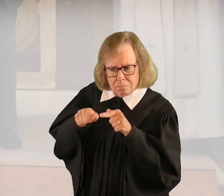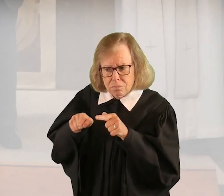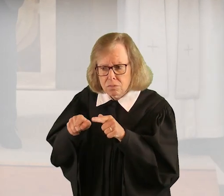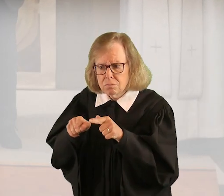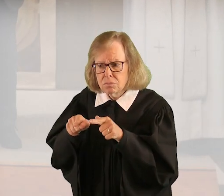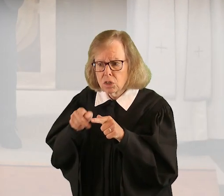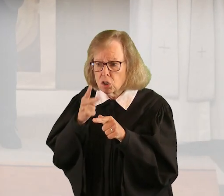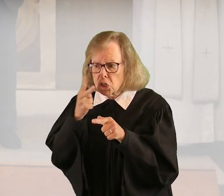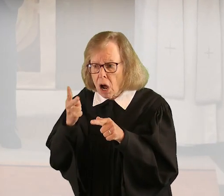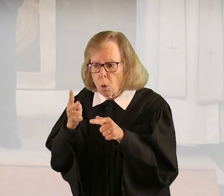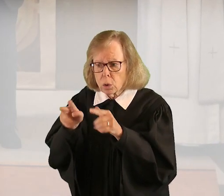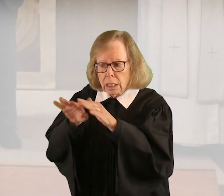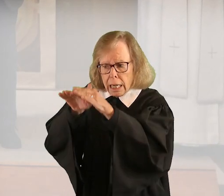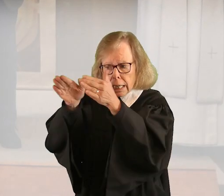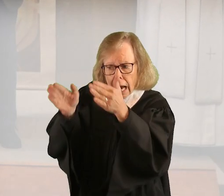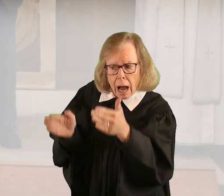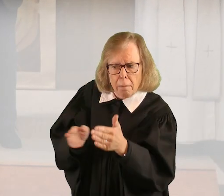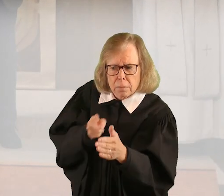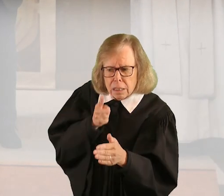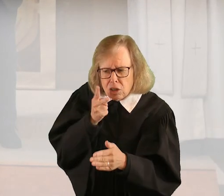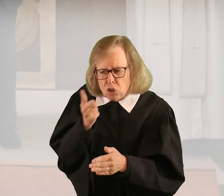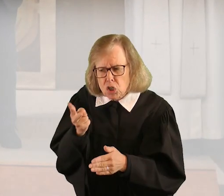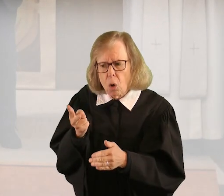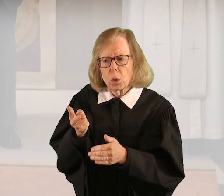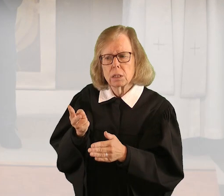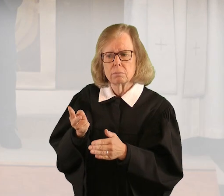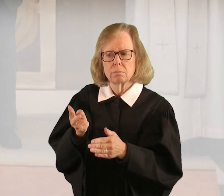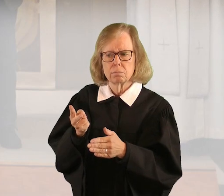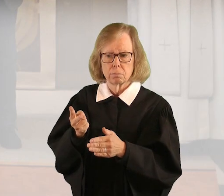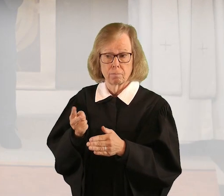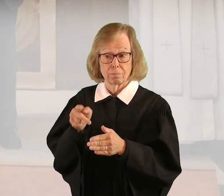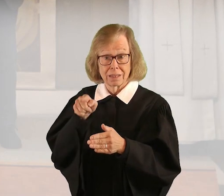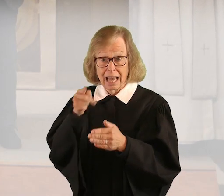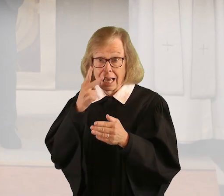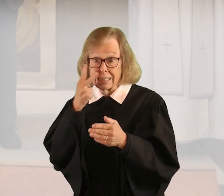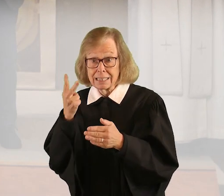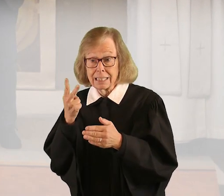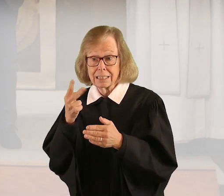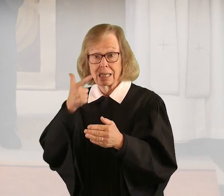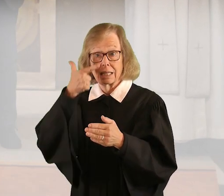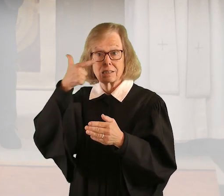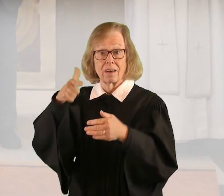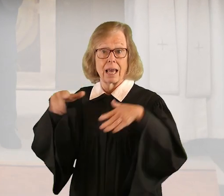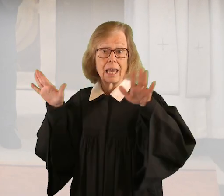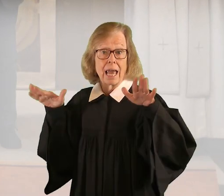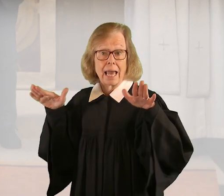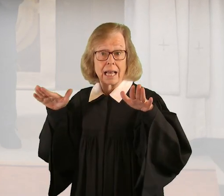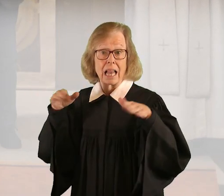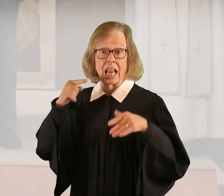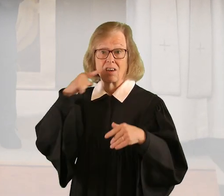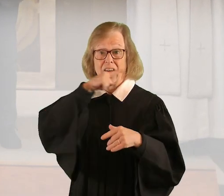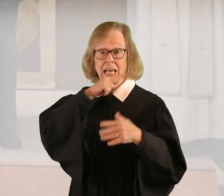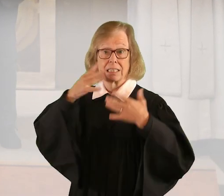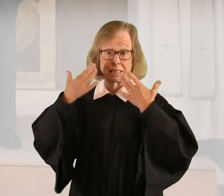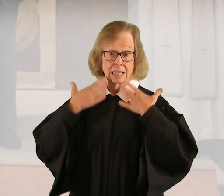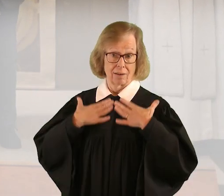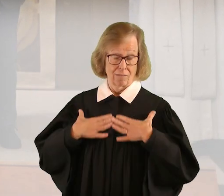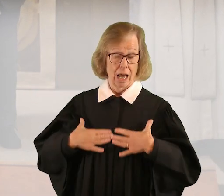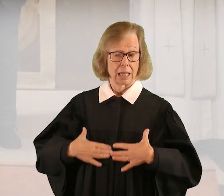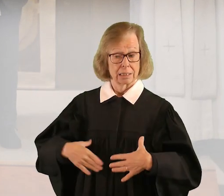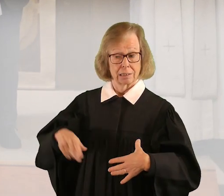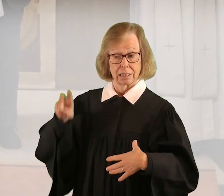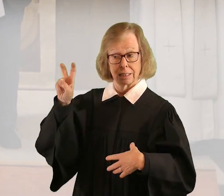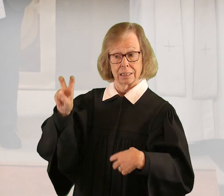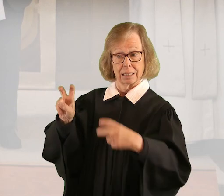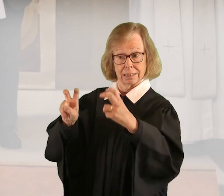vor und schaute in die Grabkammer hinein. Da sah sie zwei Engel in weißen Gewändern dort